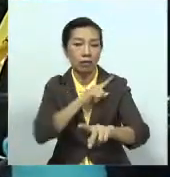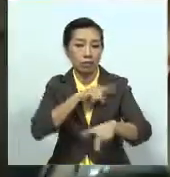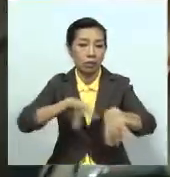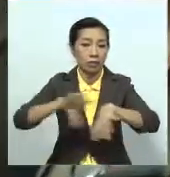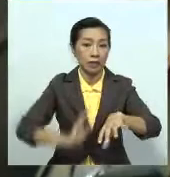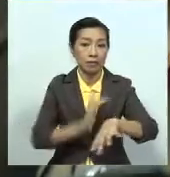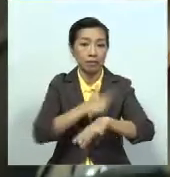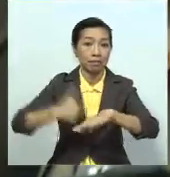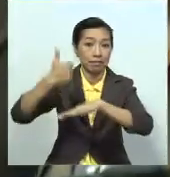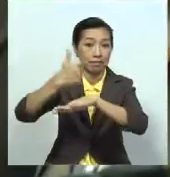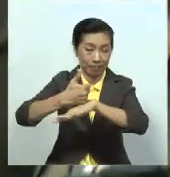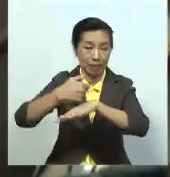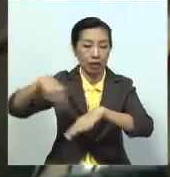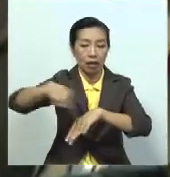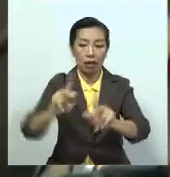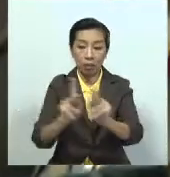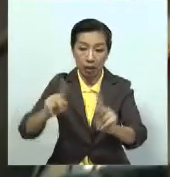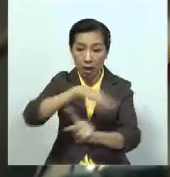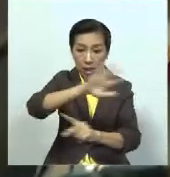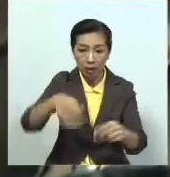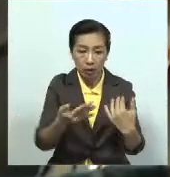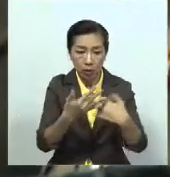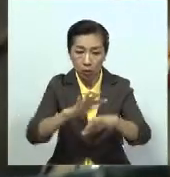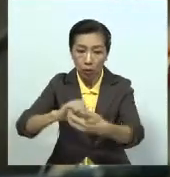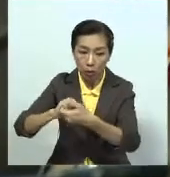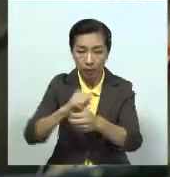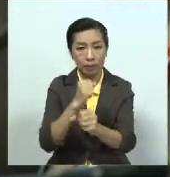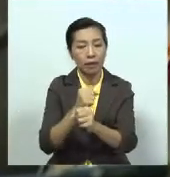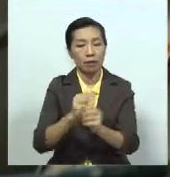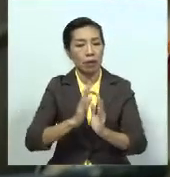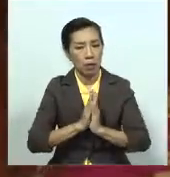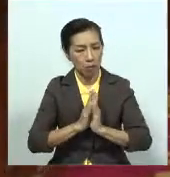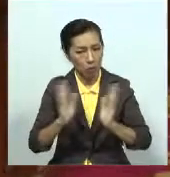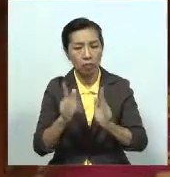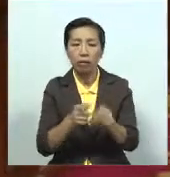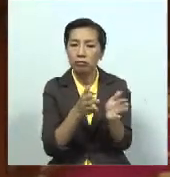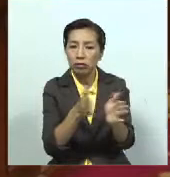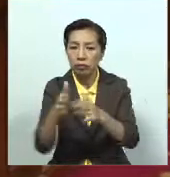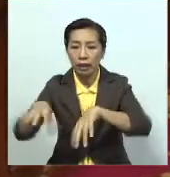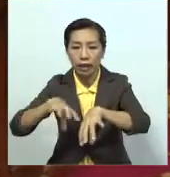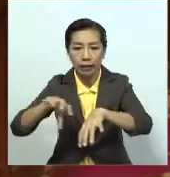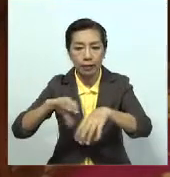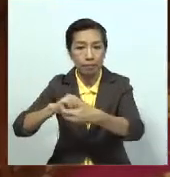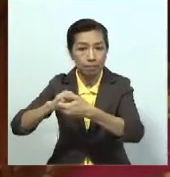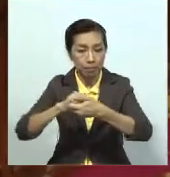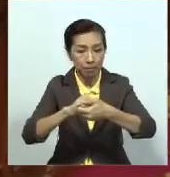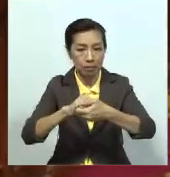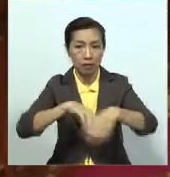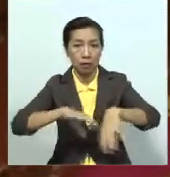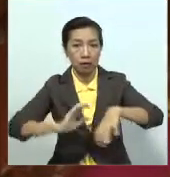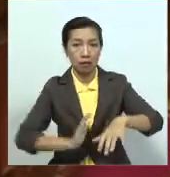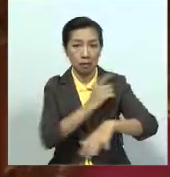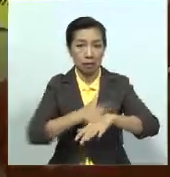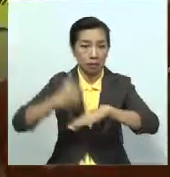ราชาภิเษกก็ได้กล่าวขอบคุณทุกภาคส่วนที่ร่วมมือกันเป็นอย่างดีเป็นผลให้งานพระราชพิธีบรมราชาภิเษกเป็นไปด้วย